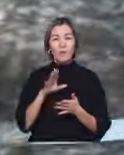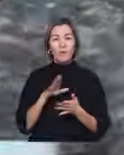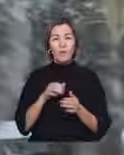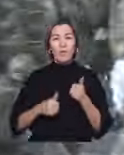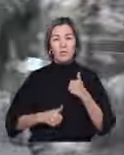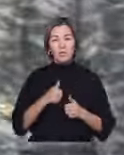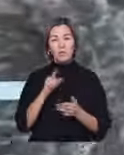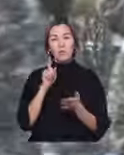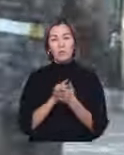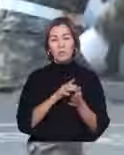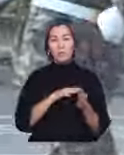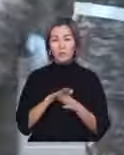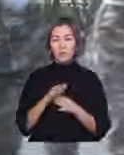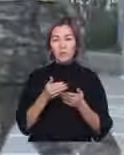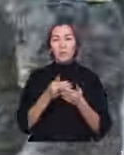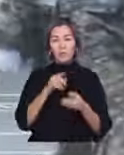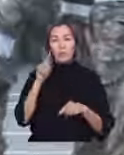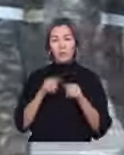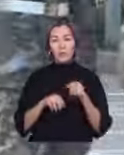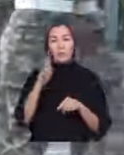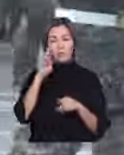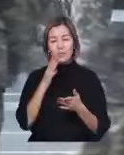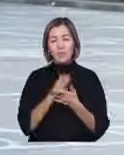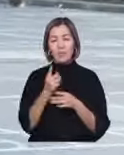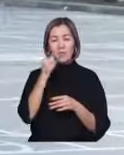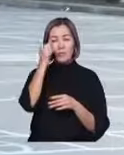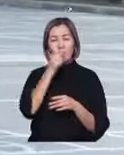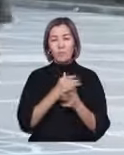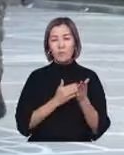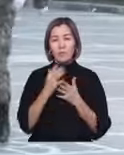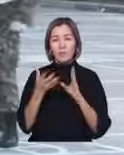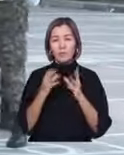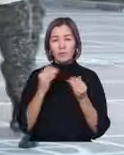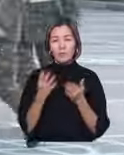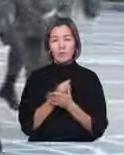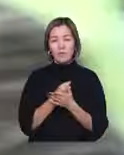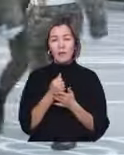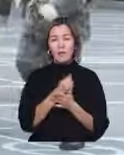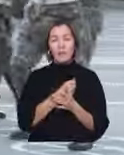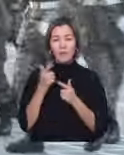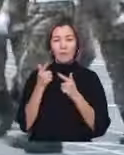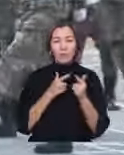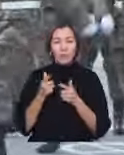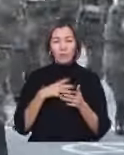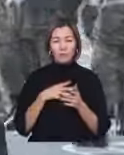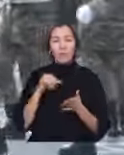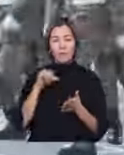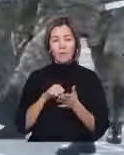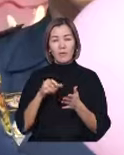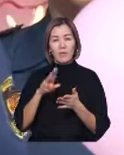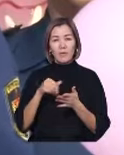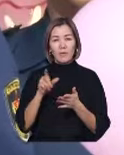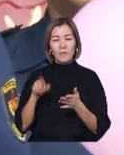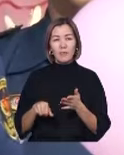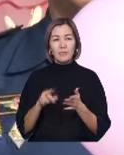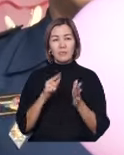свой долг перед Родиной. За год освоили военное дело, достигли значительных результатов в боевой подготовке. В своей речи командир войсковой